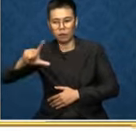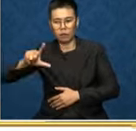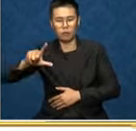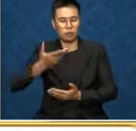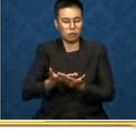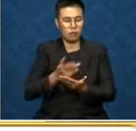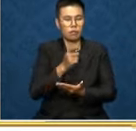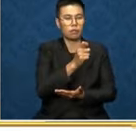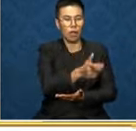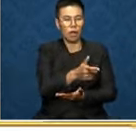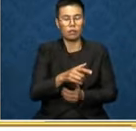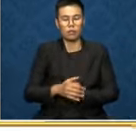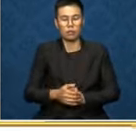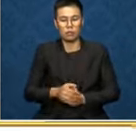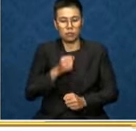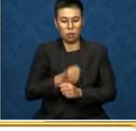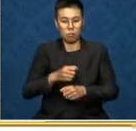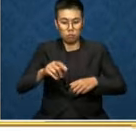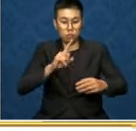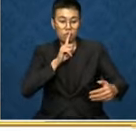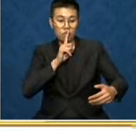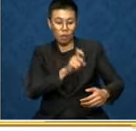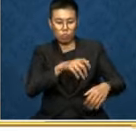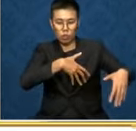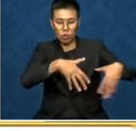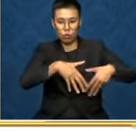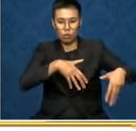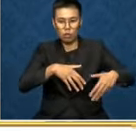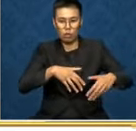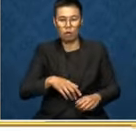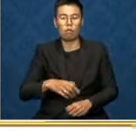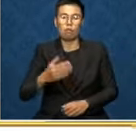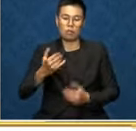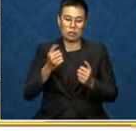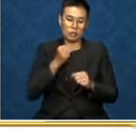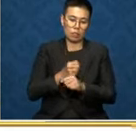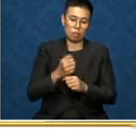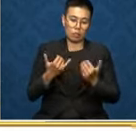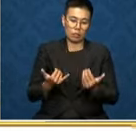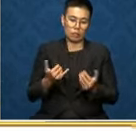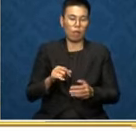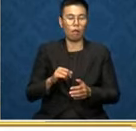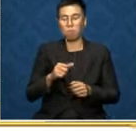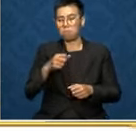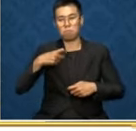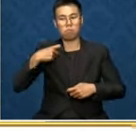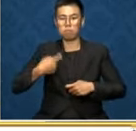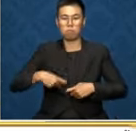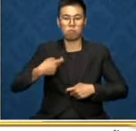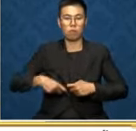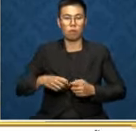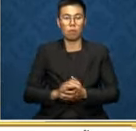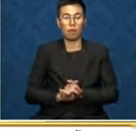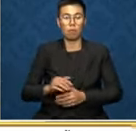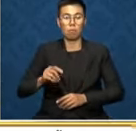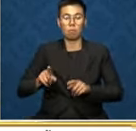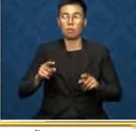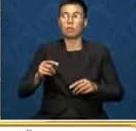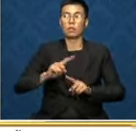2ค่ะการทำประชามติครั้งนี้ไม่ได้ง่ายเหมือนสมัยที่เราจัดทำรัฐธรรมนูญปี 2540เพราะการทำประชามติ